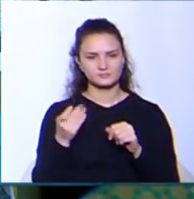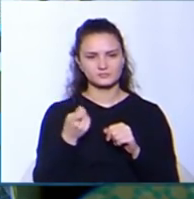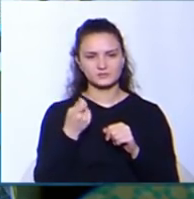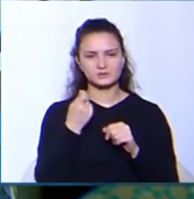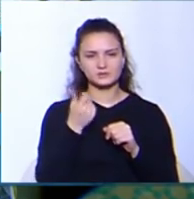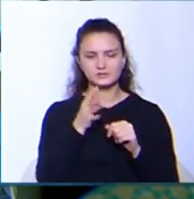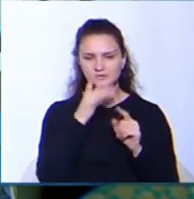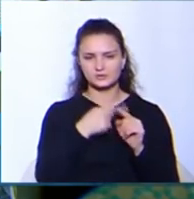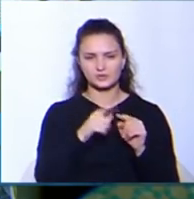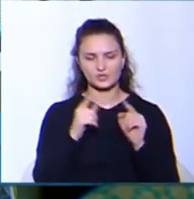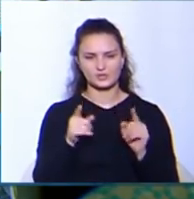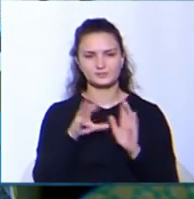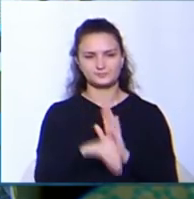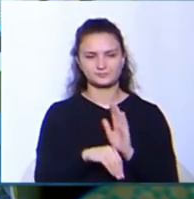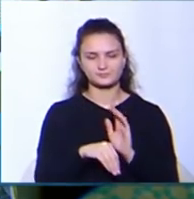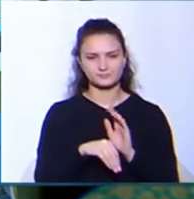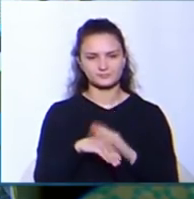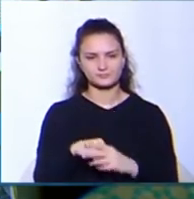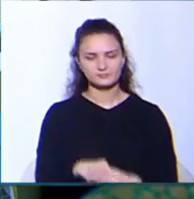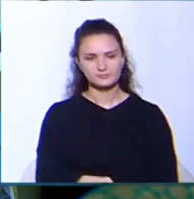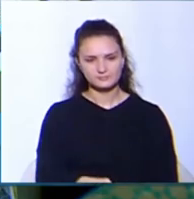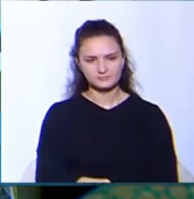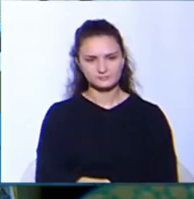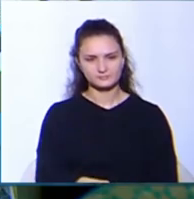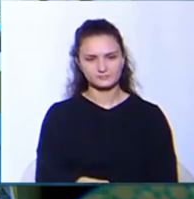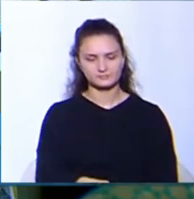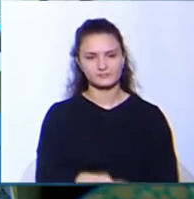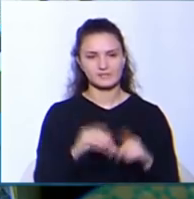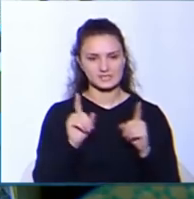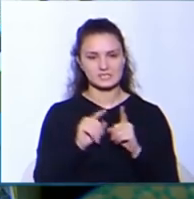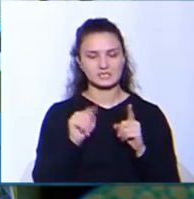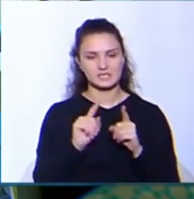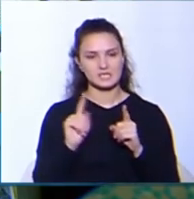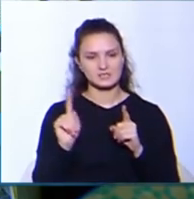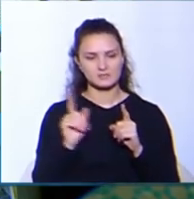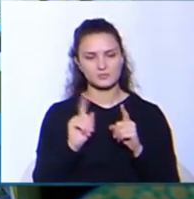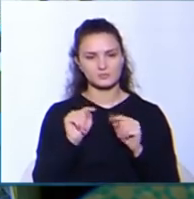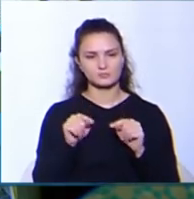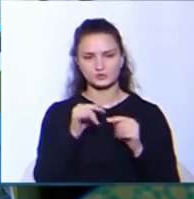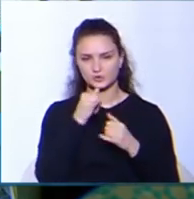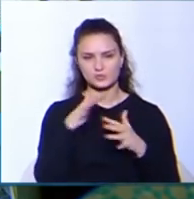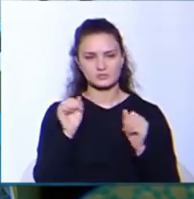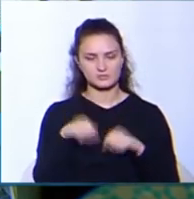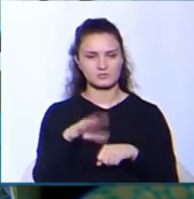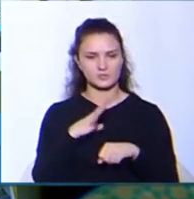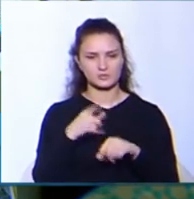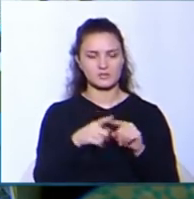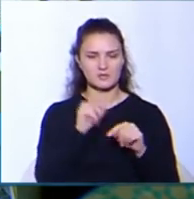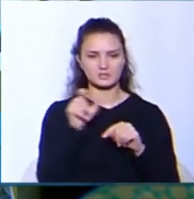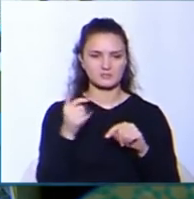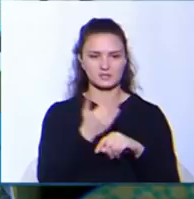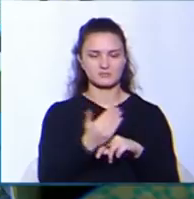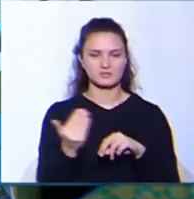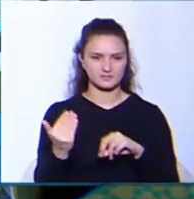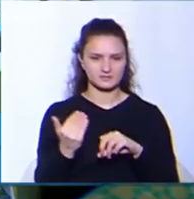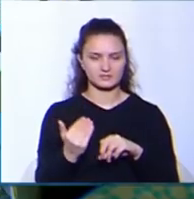მცირე ხანში, მცირე დროში ისეთი რეაქციები, რომ უკვე შეუძლებელი იყოს ამ